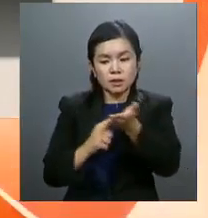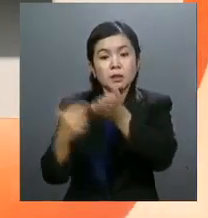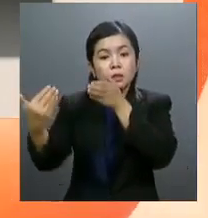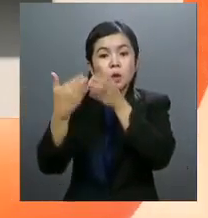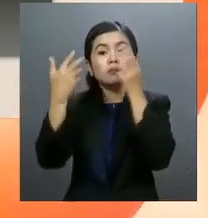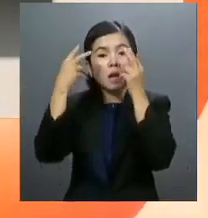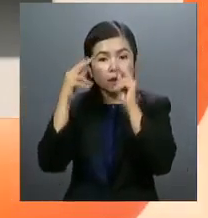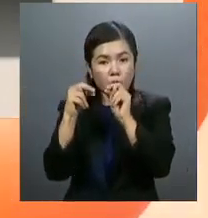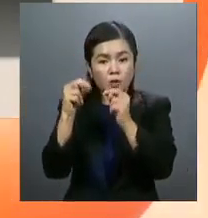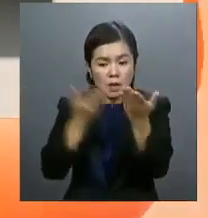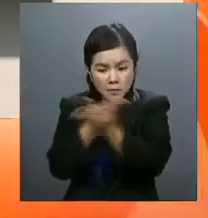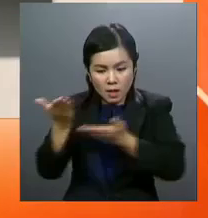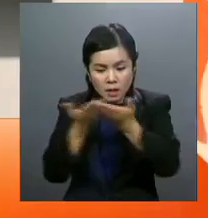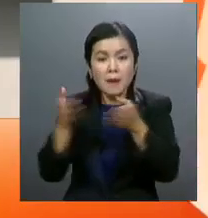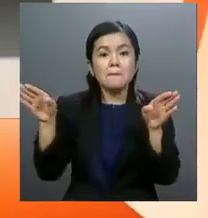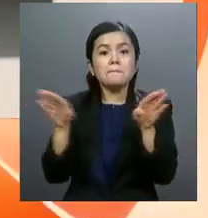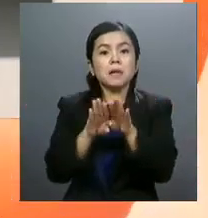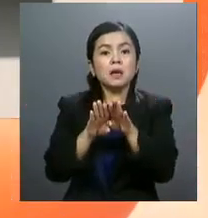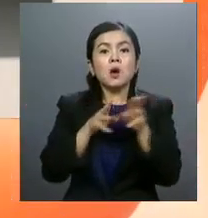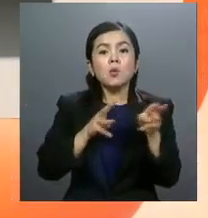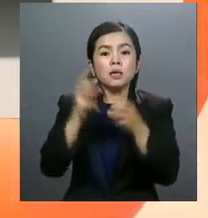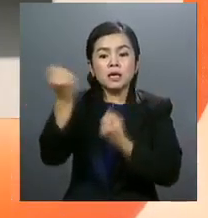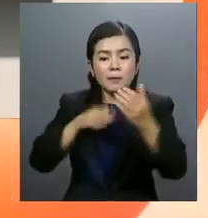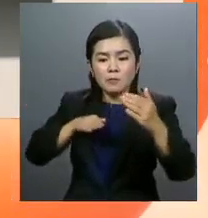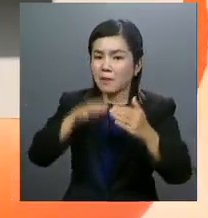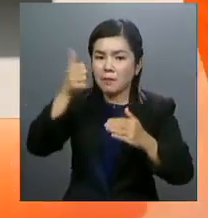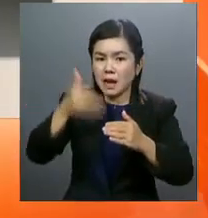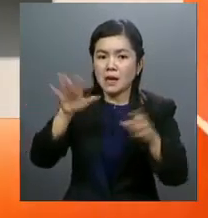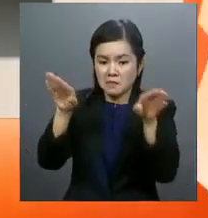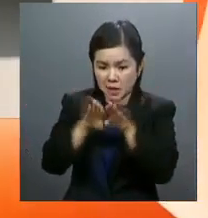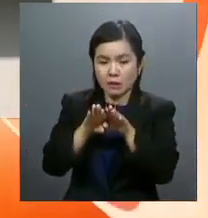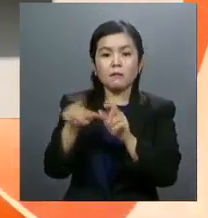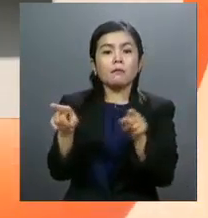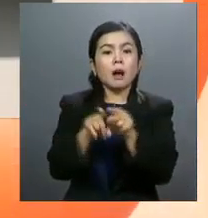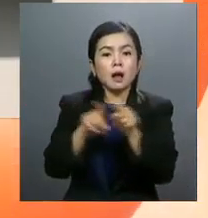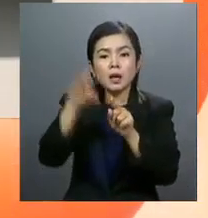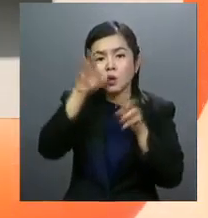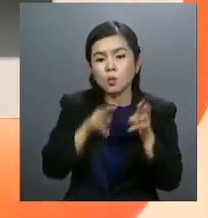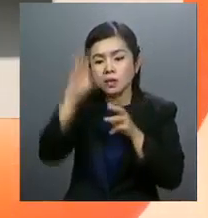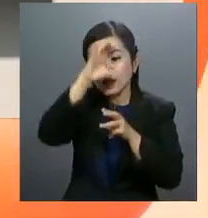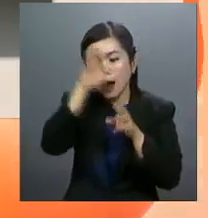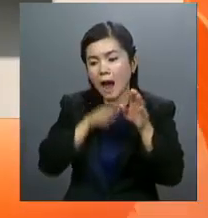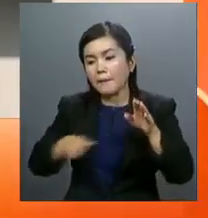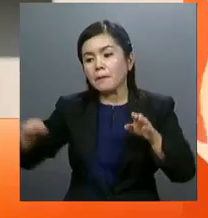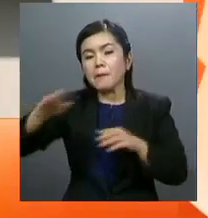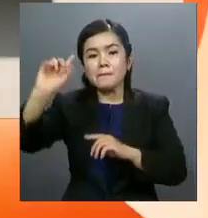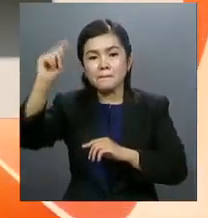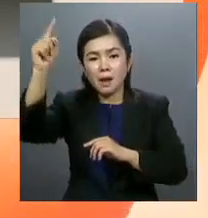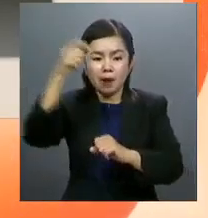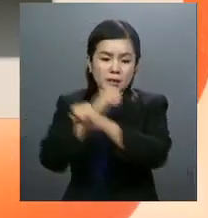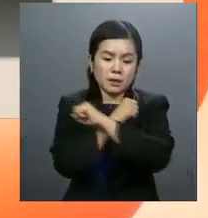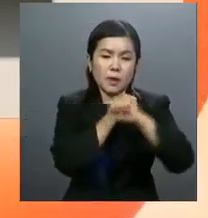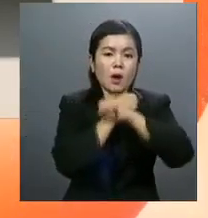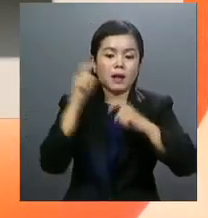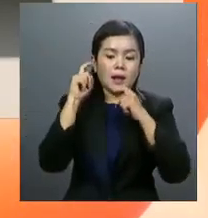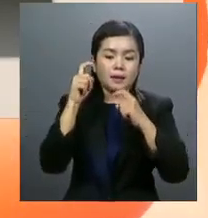ายกรัฐมนตรีพิจารณาปิดทางลักผ่านบริเวณนั้นทันทีและจะมีการจัดหาเส้นทางสัญจรใหม่ที่ปลอดภัยให้กับประชาชนได้ใช้แ